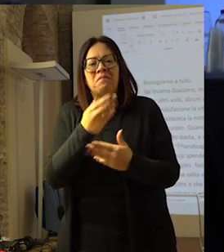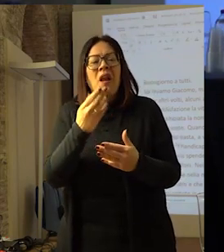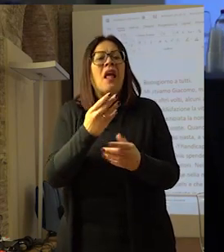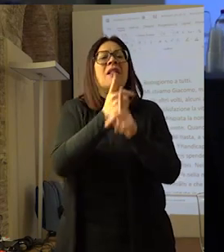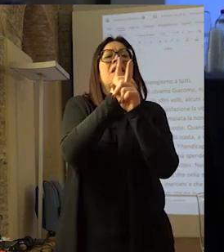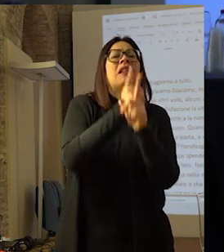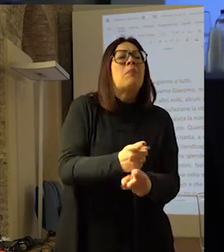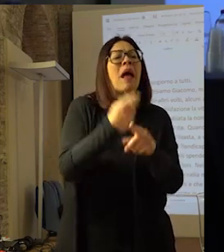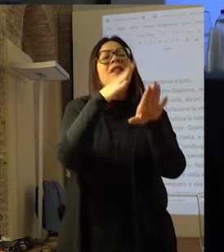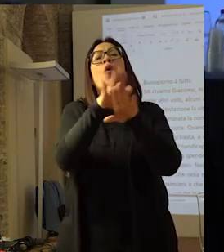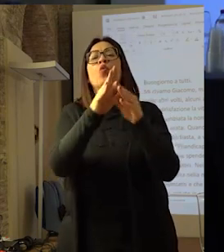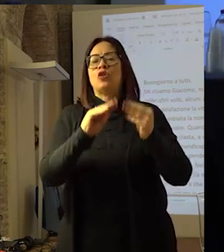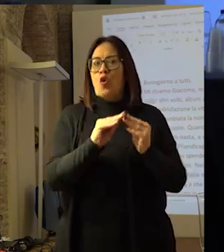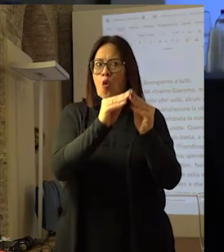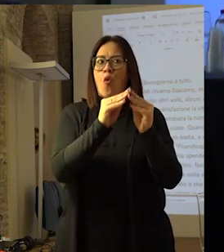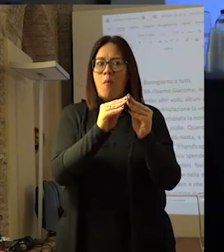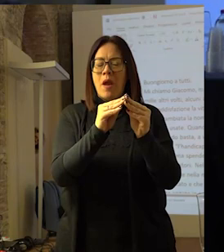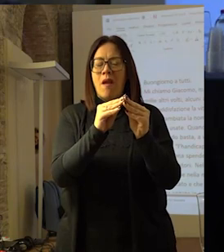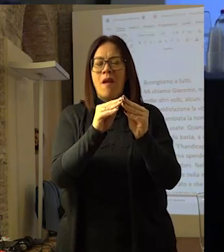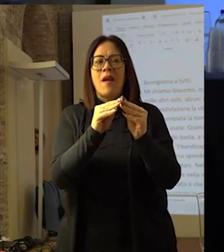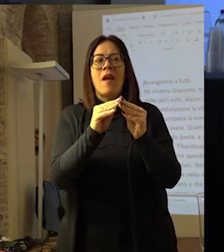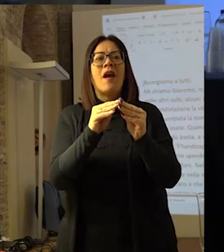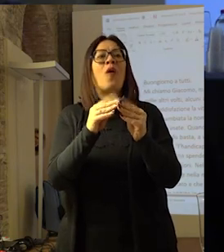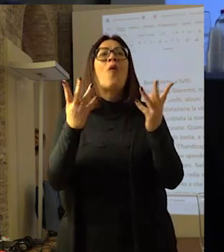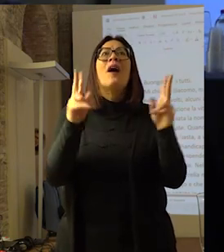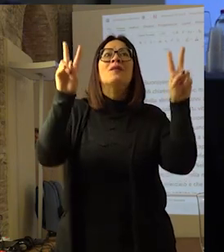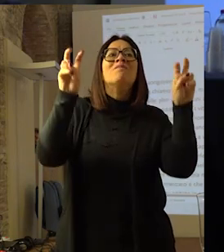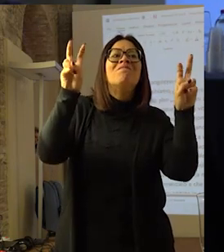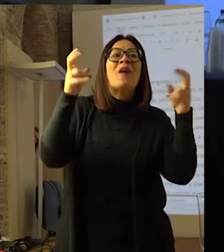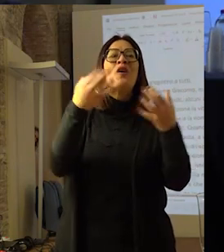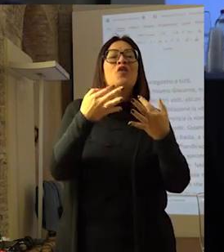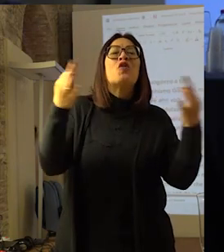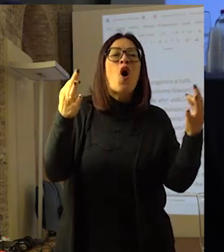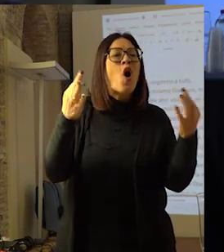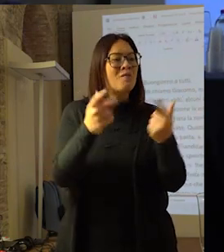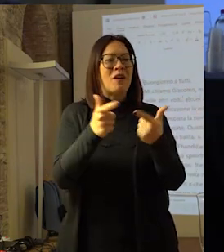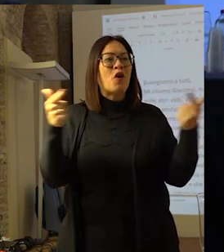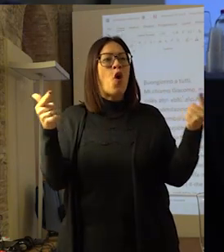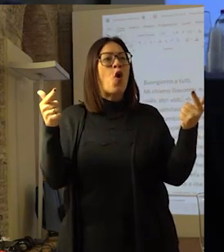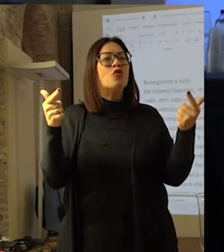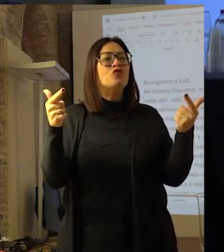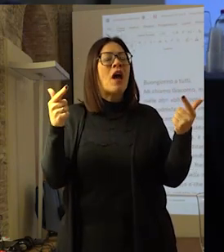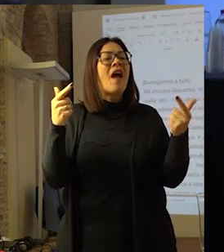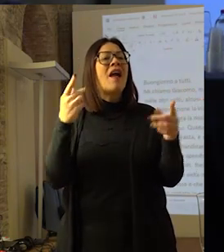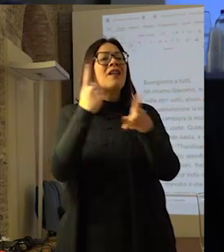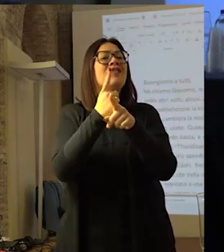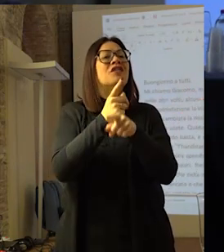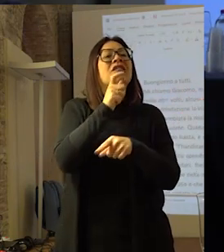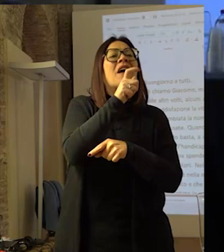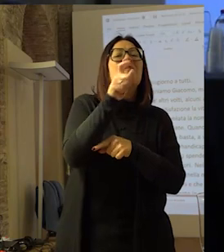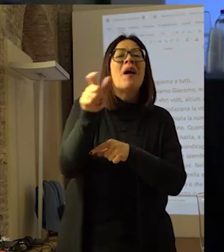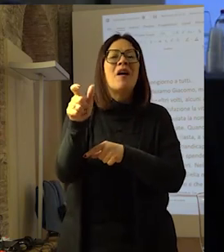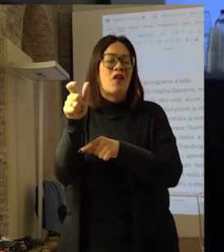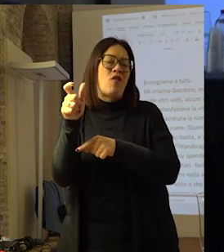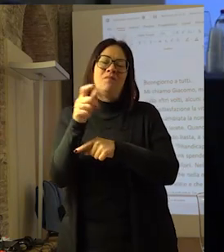vengono usate. Quando non si rientra nella cosiddetta norma, non sono necessarie nemmeno le parole. Uno sguardo